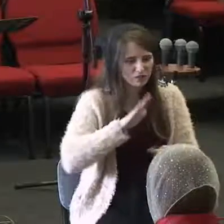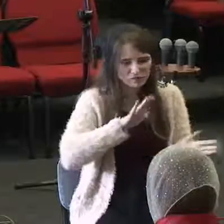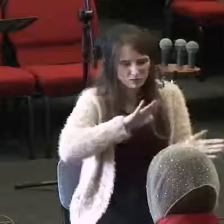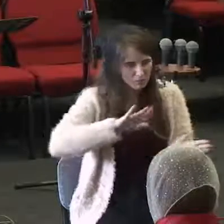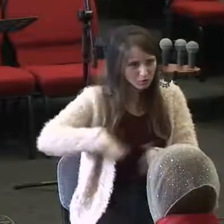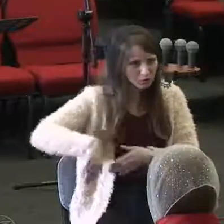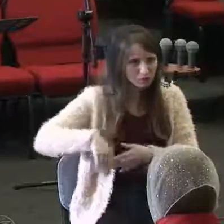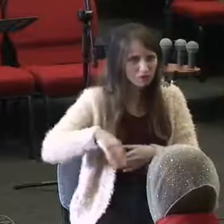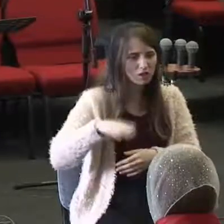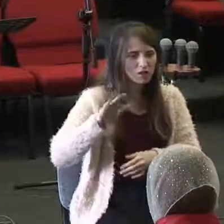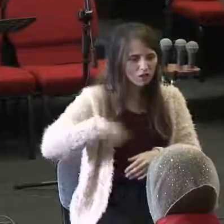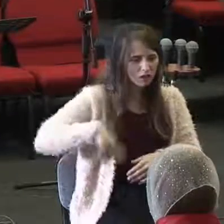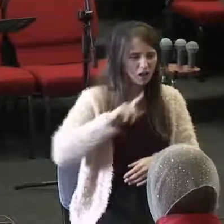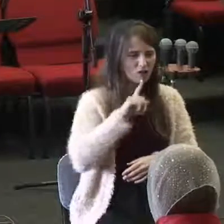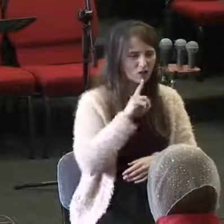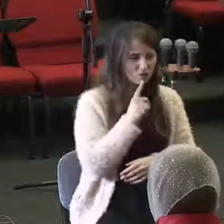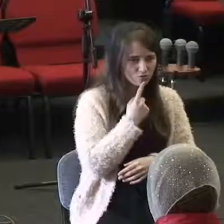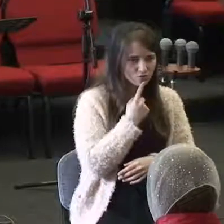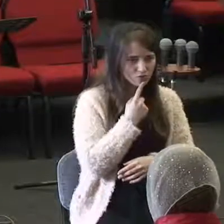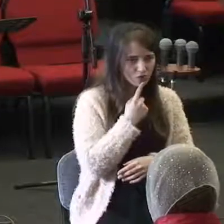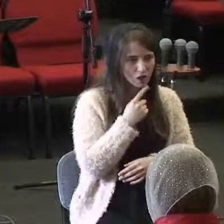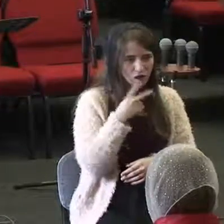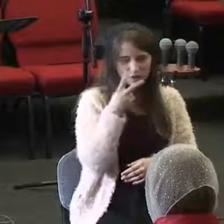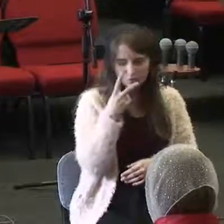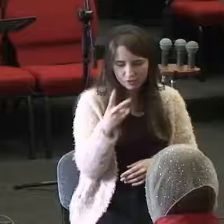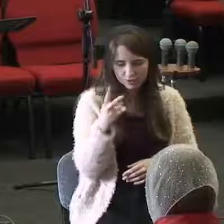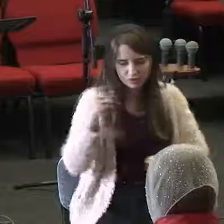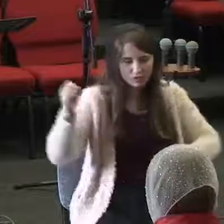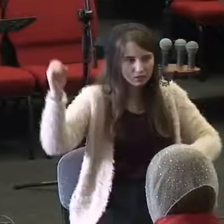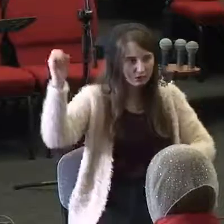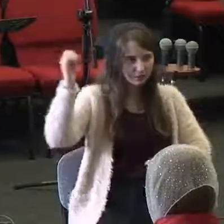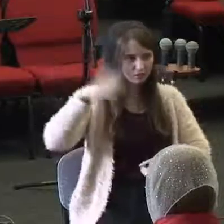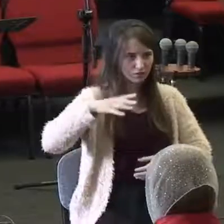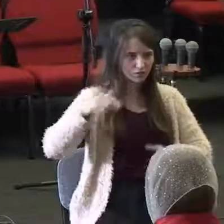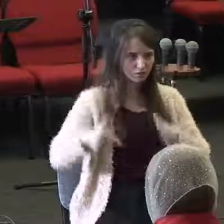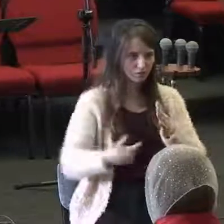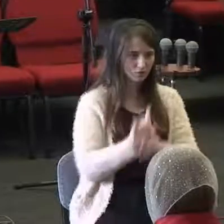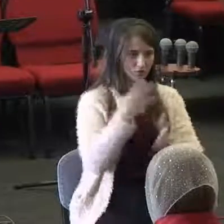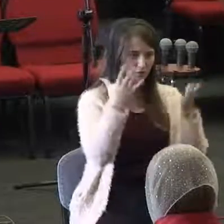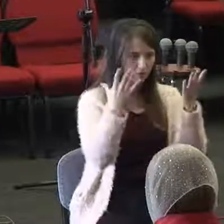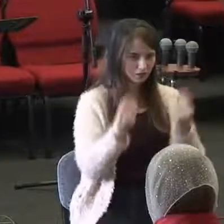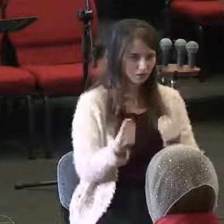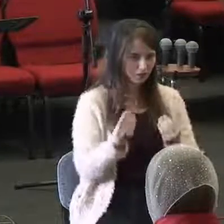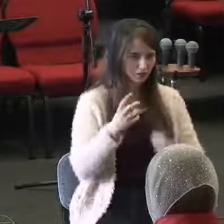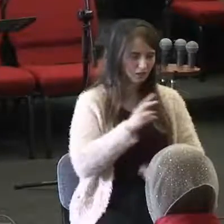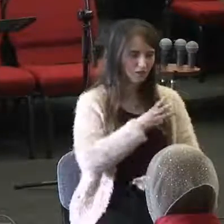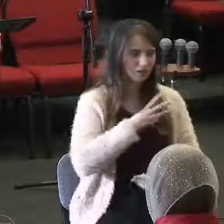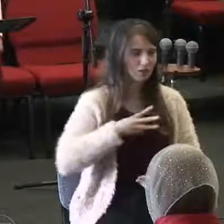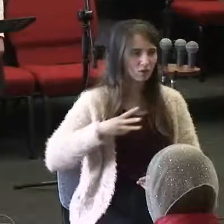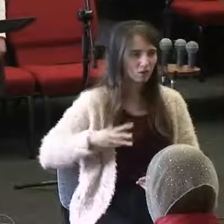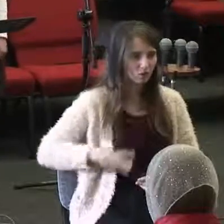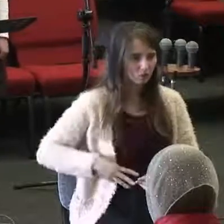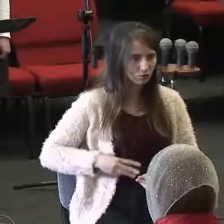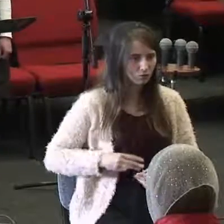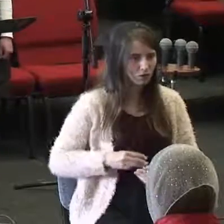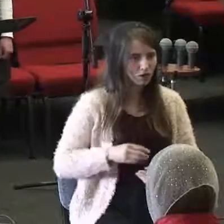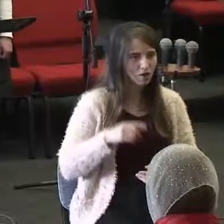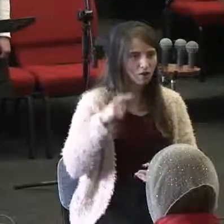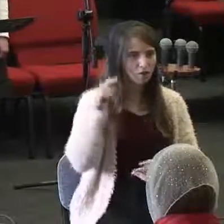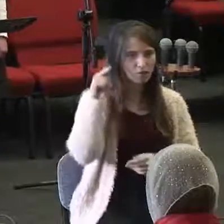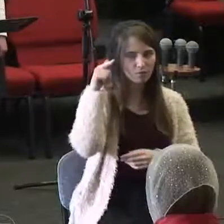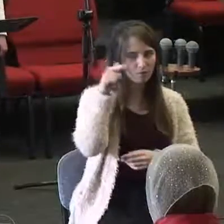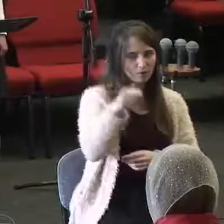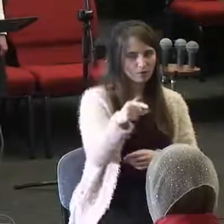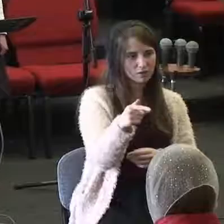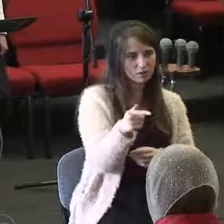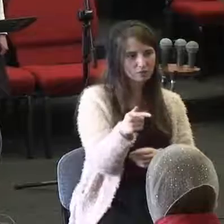вже тобі, ось видно світ нової днини і нагороду впереді. Поглянь вже, скільки дітей